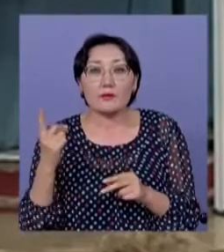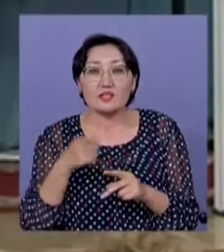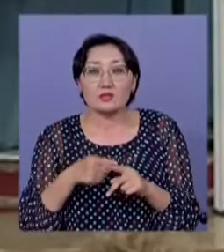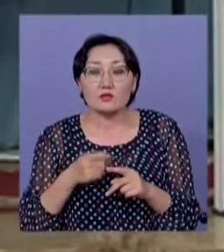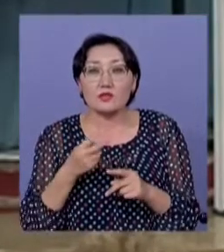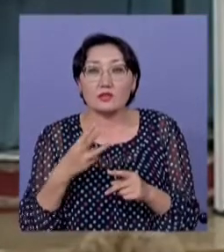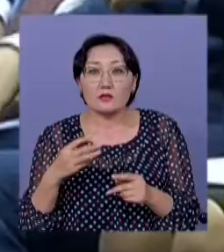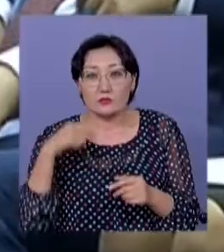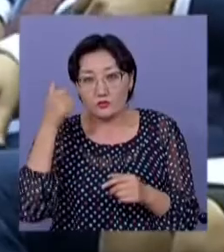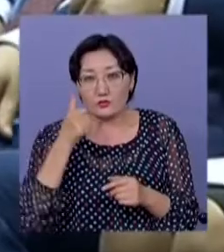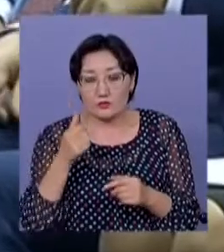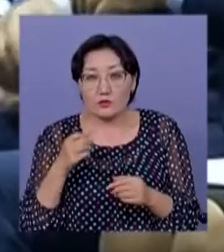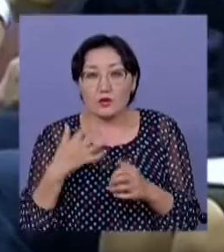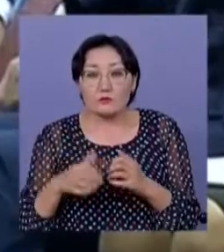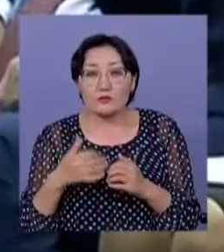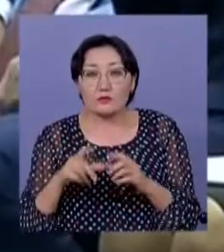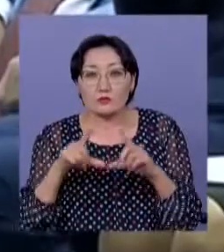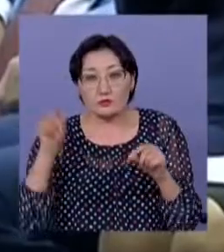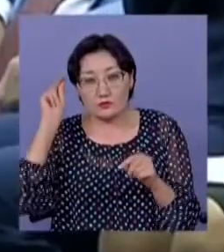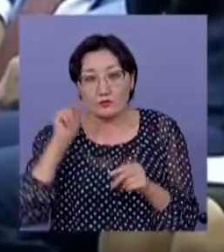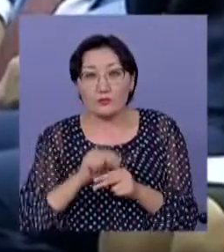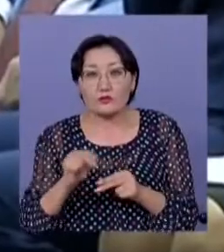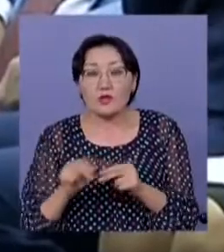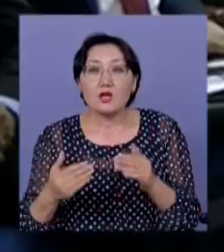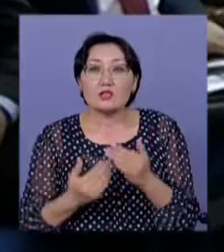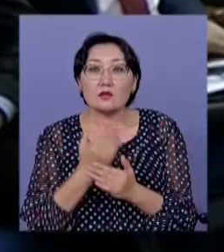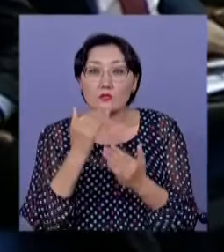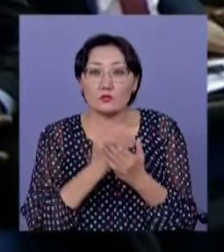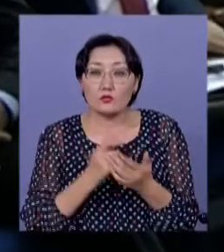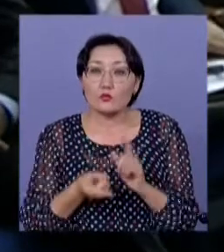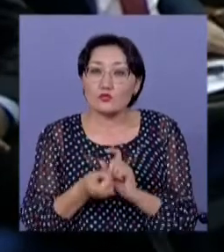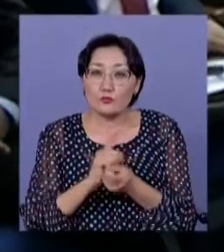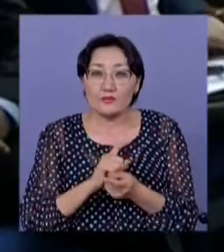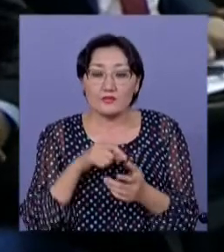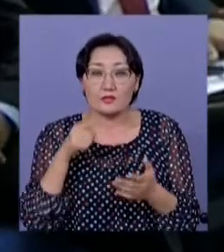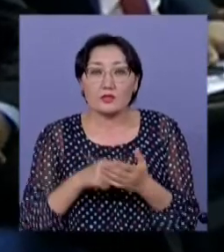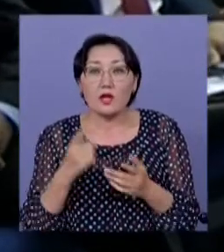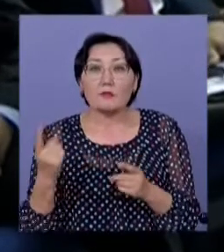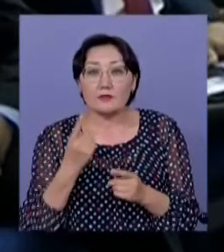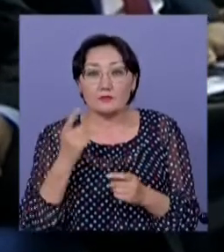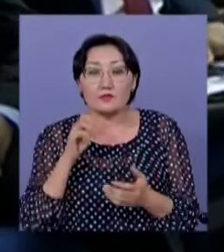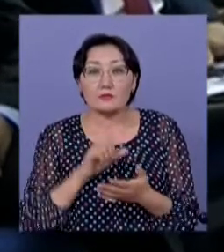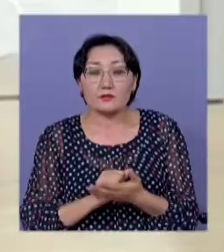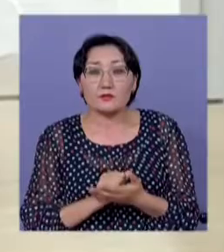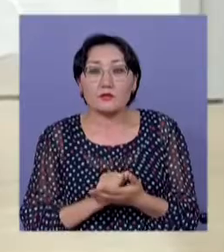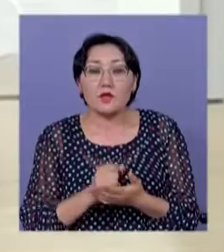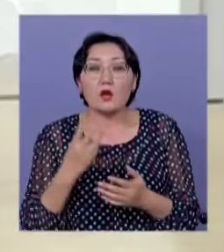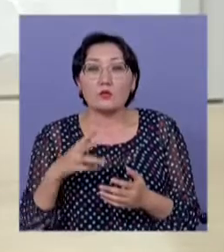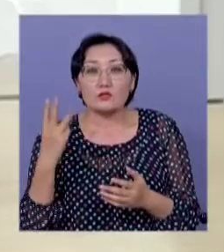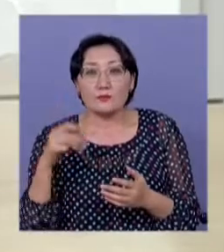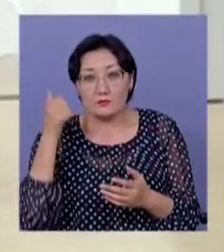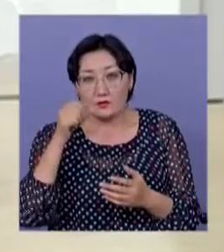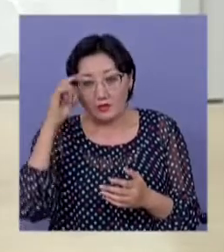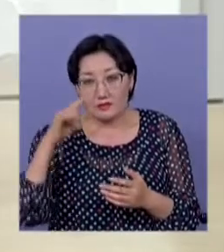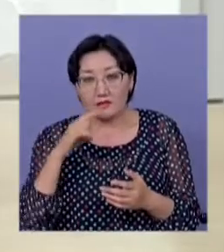бері сіңіп келе жатқан орта мектептердегі білім берудің жаңартылған мазмұнына көшу мәселесі алғашқы орында тұр. 35 жылдан бері қазақ тілі мен